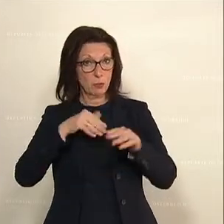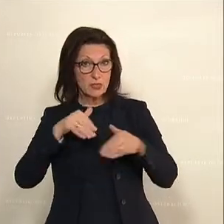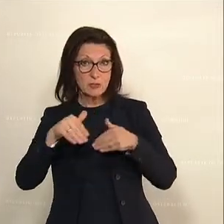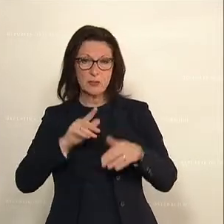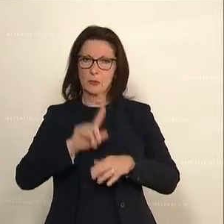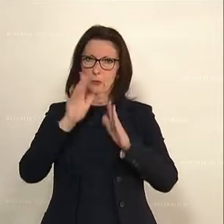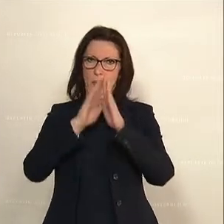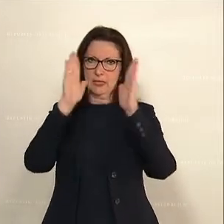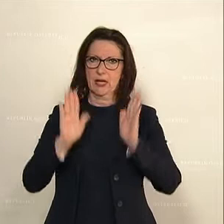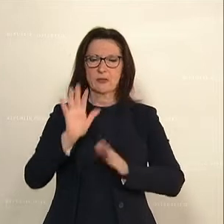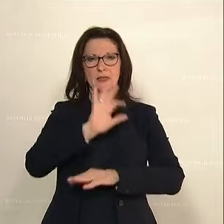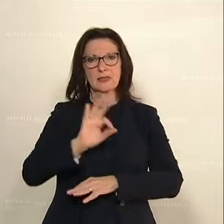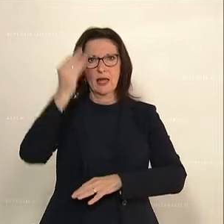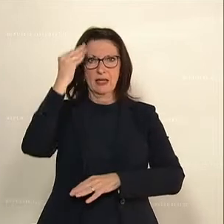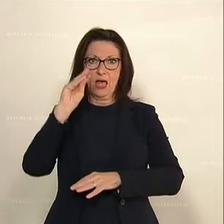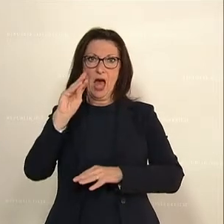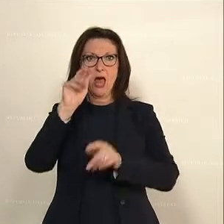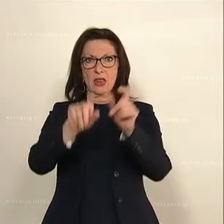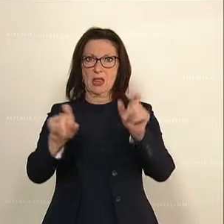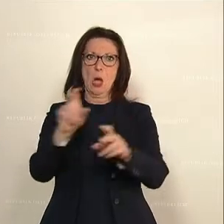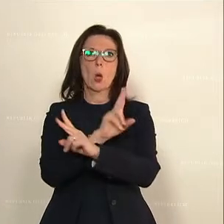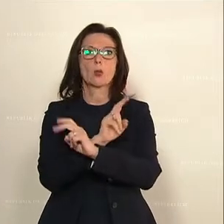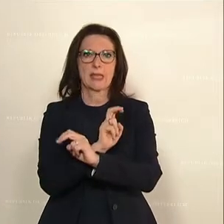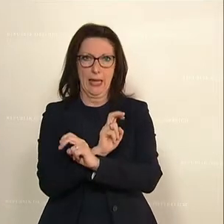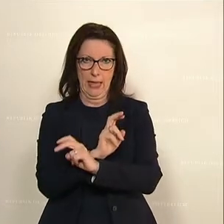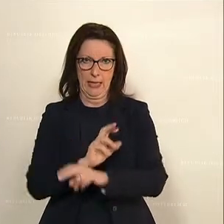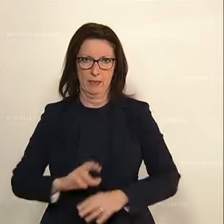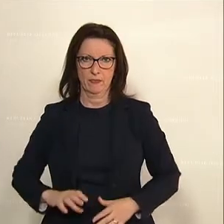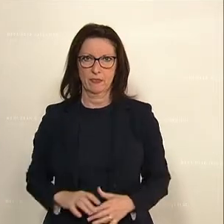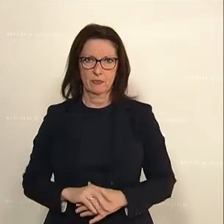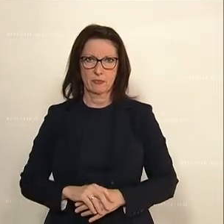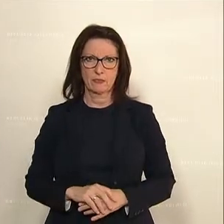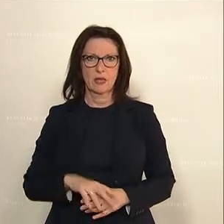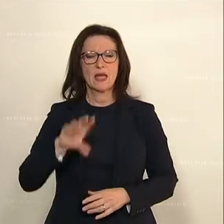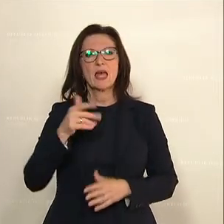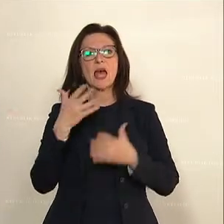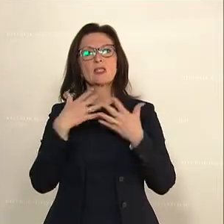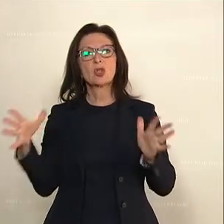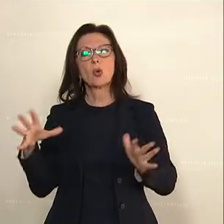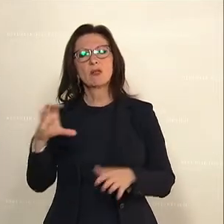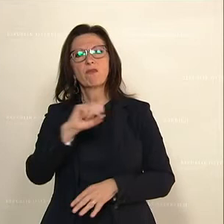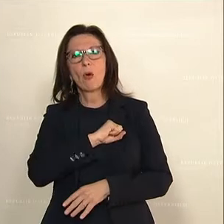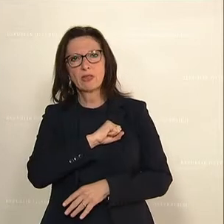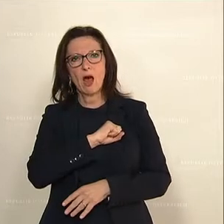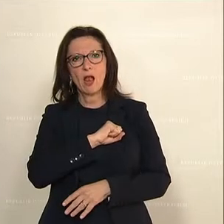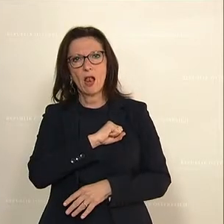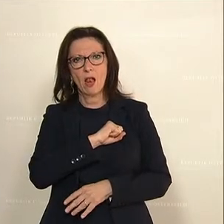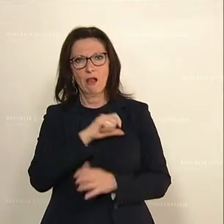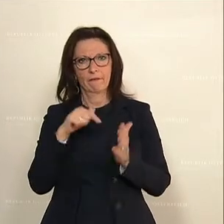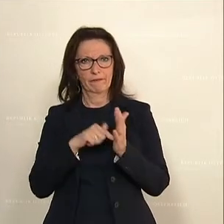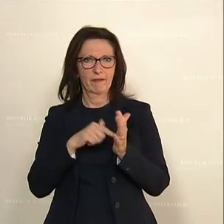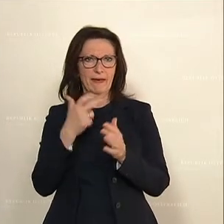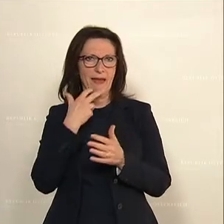Haus, geschätzte Österreicherinnen und Österreicher. Größter Profiteur der explodierenden Energie-